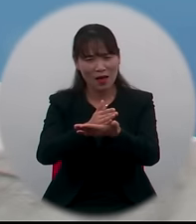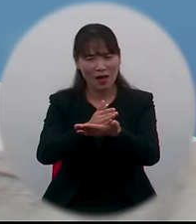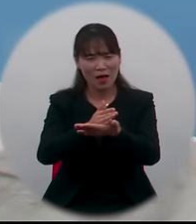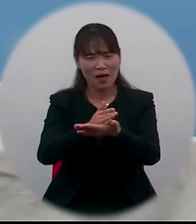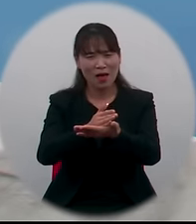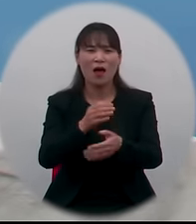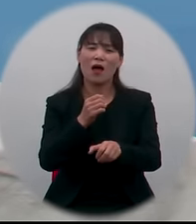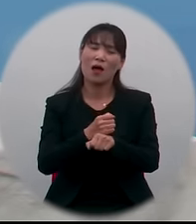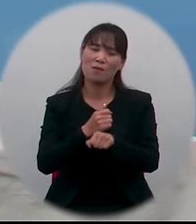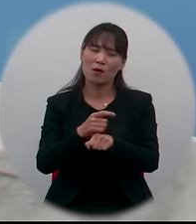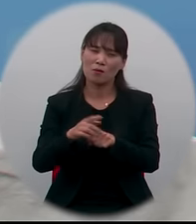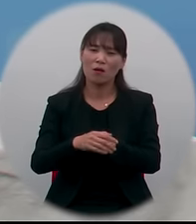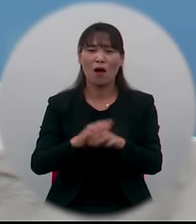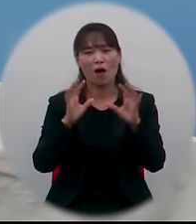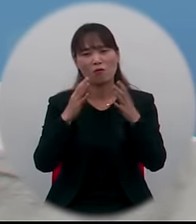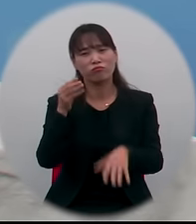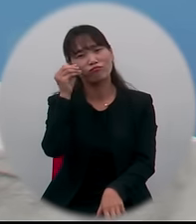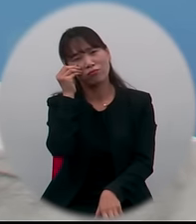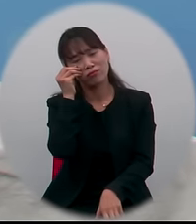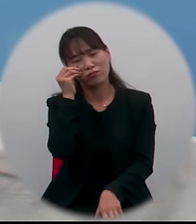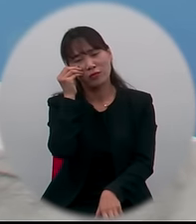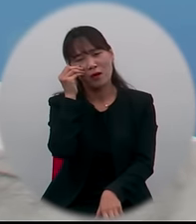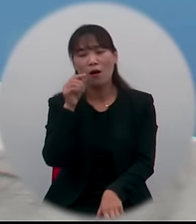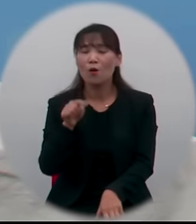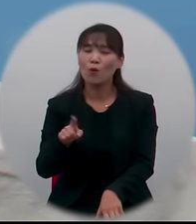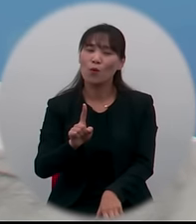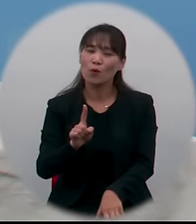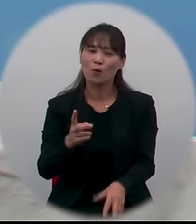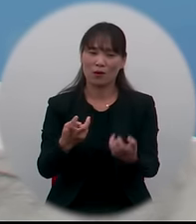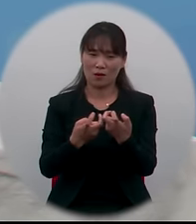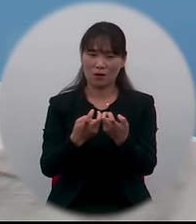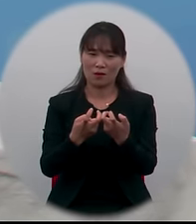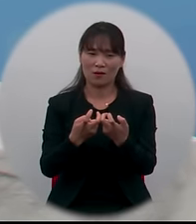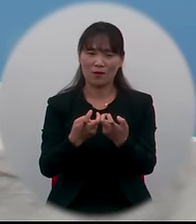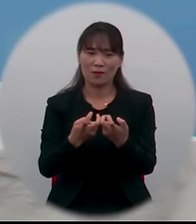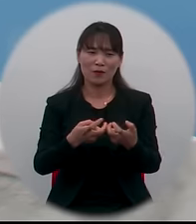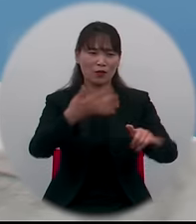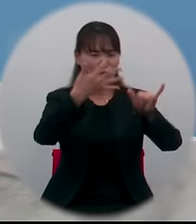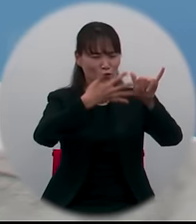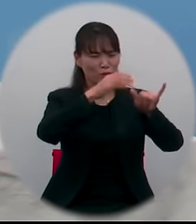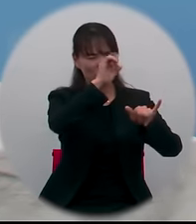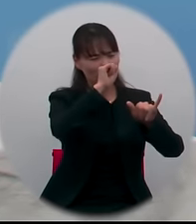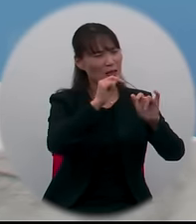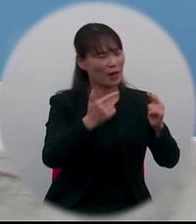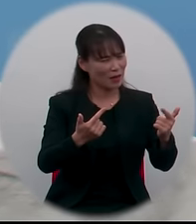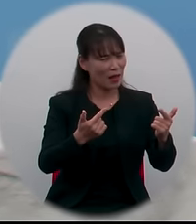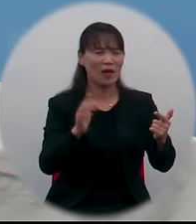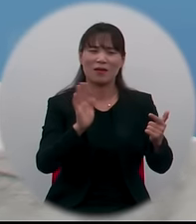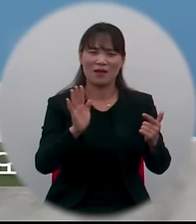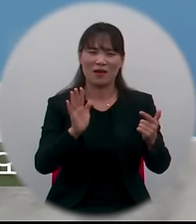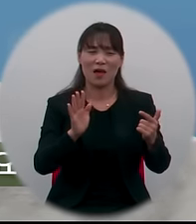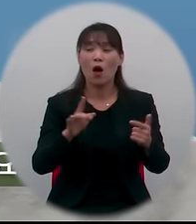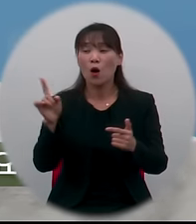영상 보지 말라 해서 그렇게만 하면은 공백이 뜨겠죠 그 자리를 채워 주시는게 좋아요 그니까 유튜브 안 좋은게